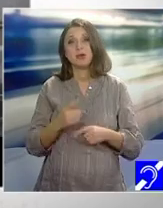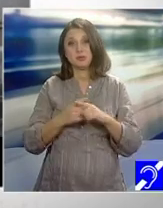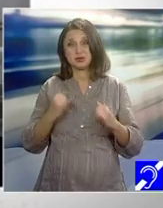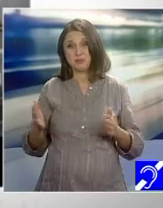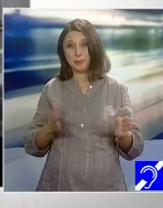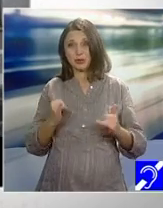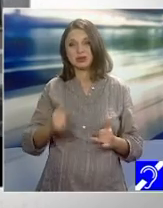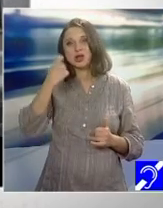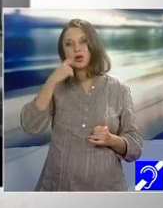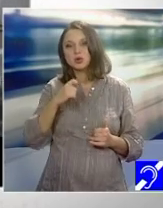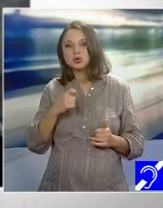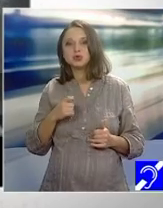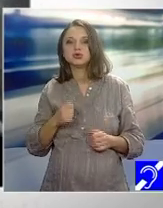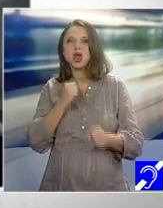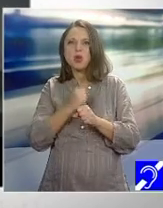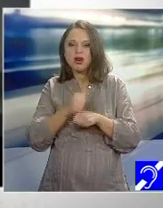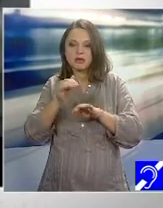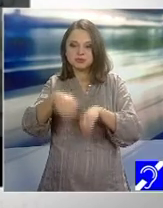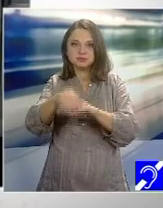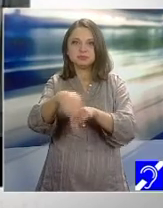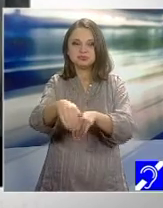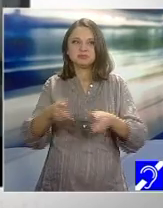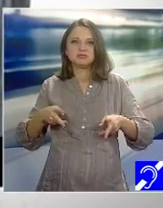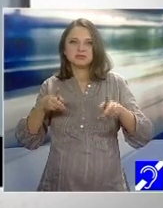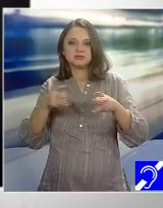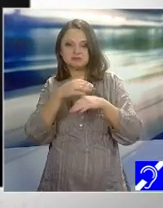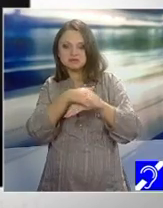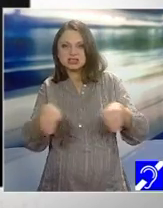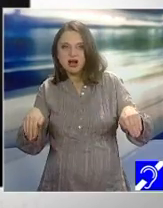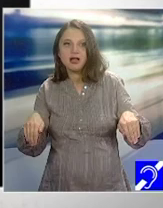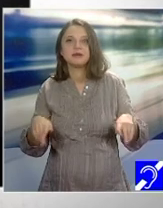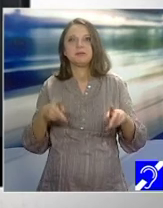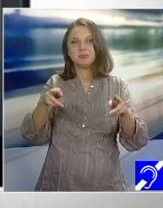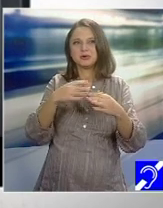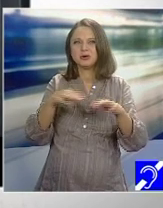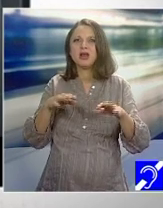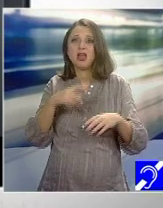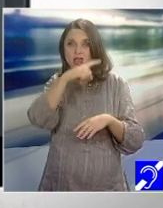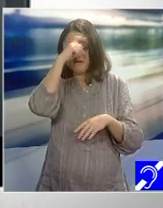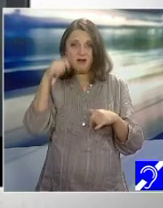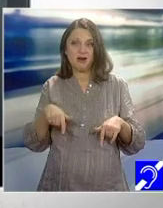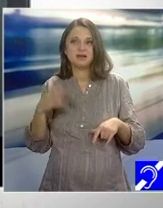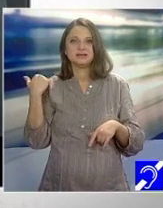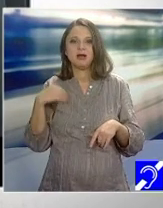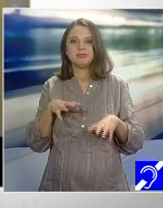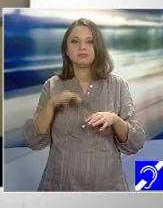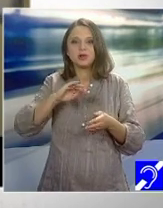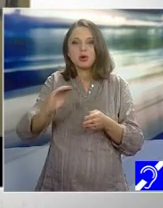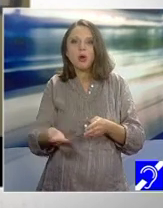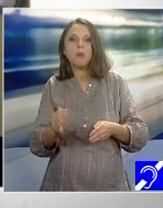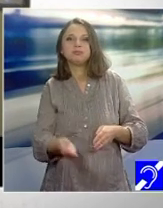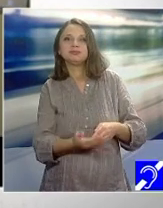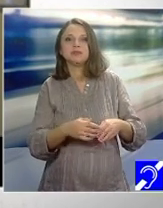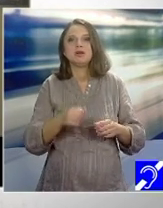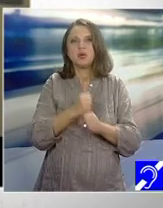un Cluj în construcții încă, după o vară în care în acest oraș toate străzile au fost sparte și așa mai departe. Am văzut